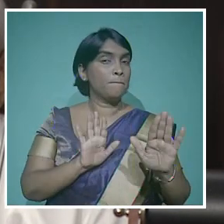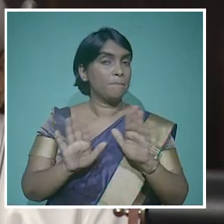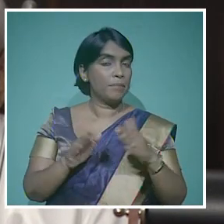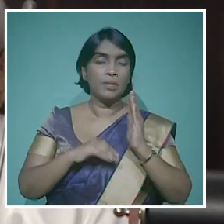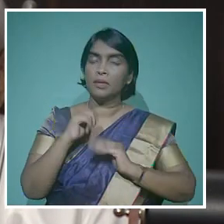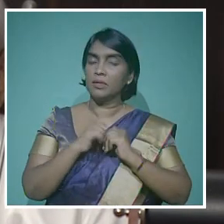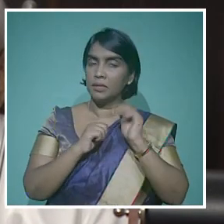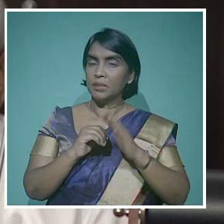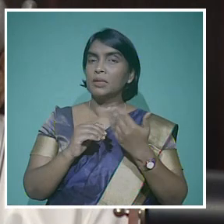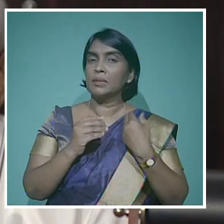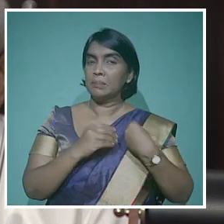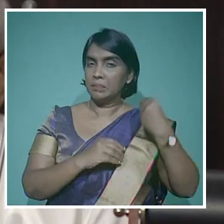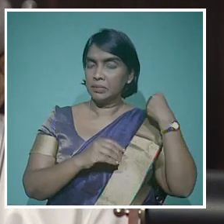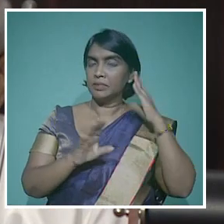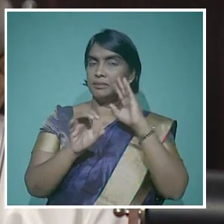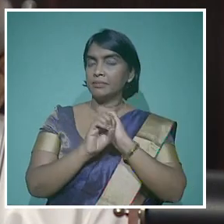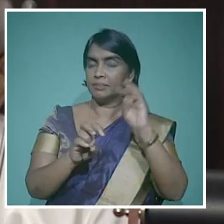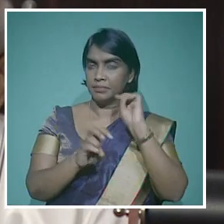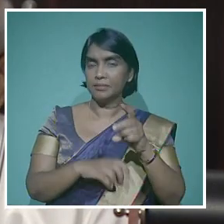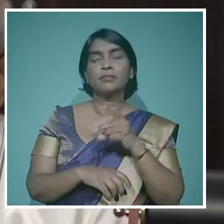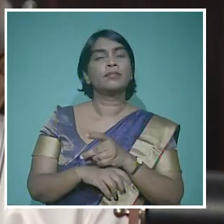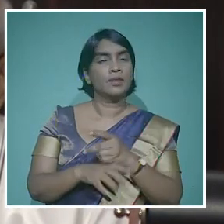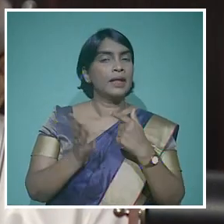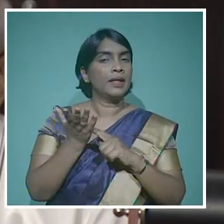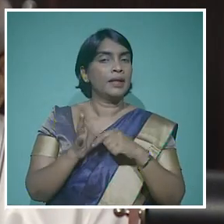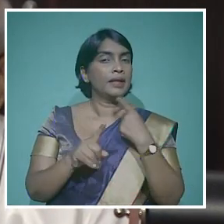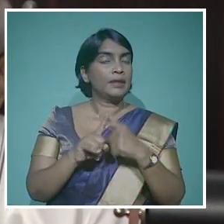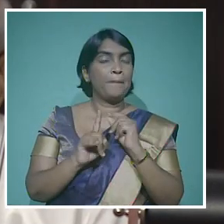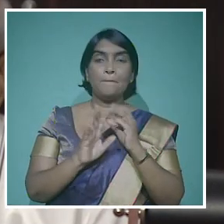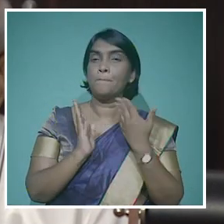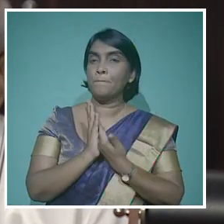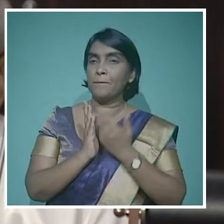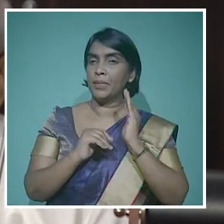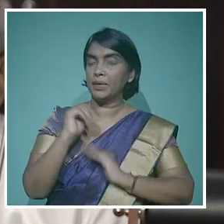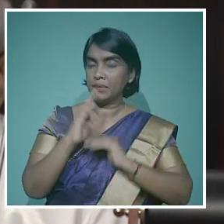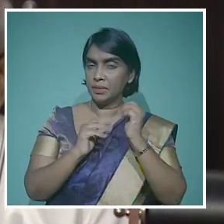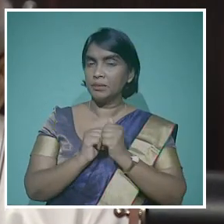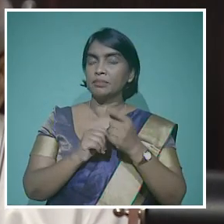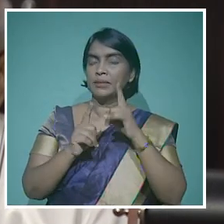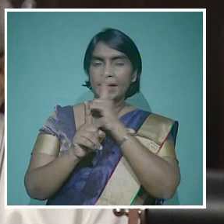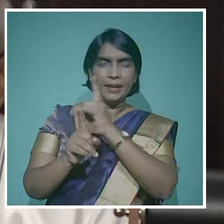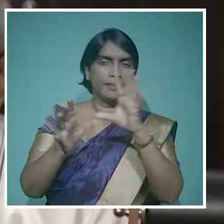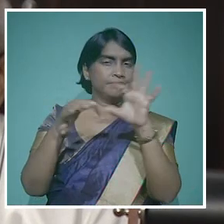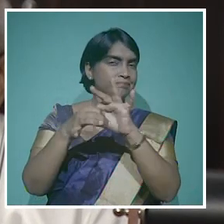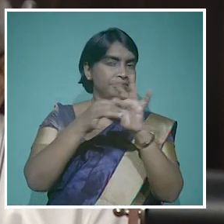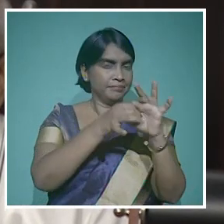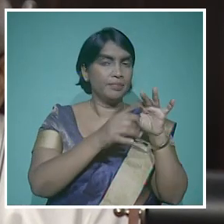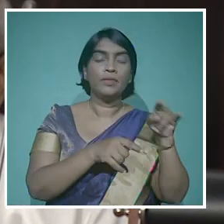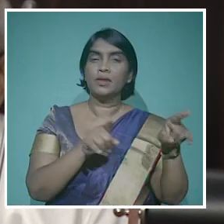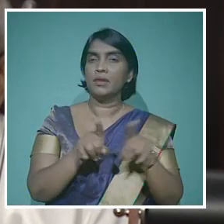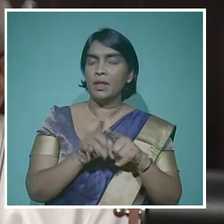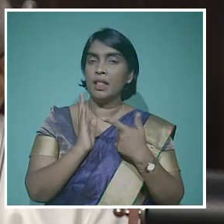සමග මෑකදී ප්‍රකාශ පත් කරනු ලැබූ බදු ප්‍රතිපත්ති ක්‍රියාමාර්ග එකිනෙක බැඳී පැවතිය යුතුව ඒ